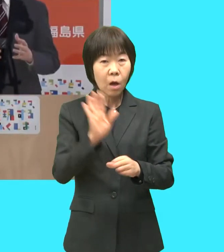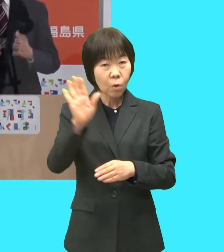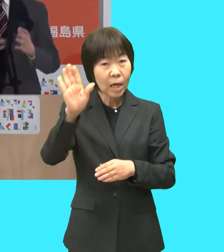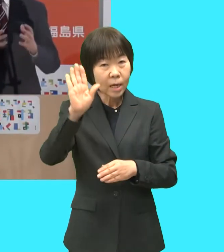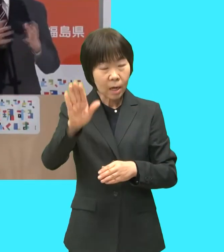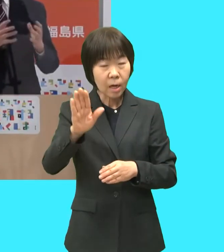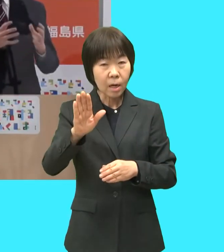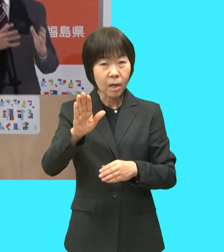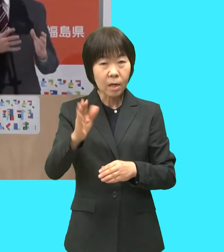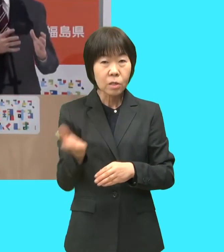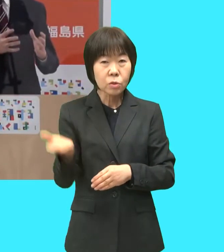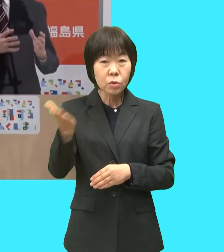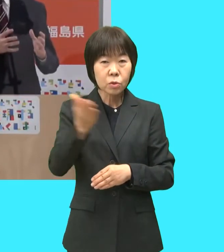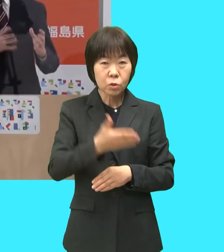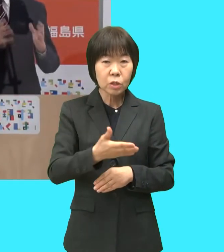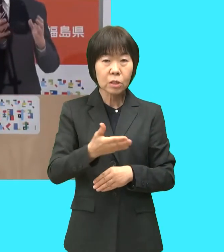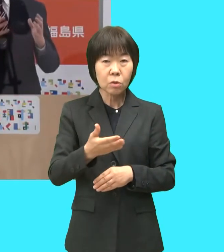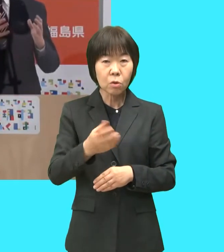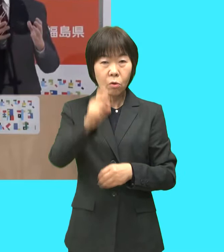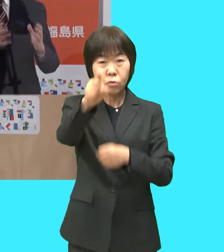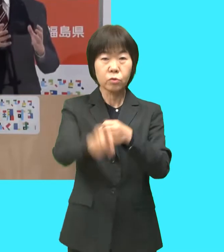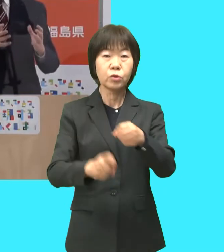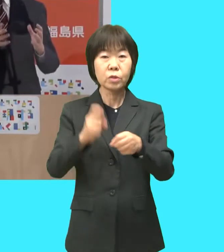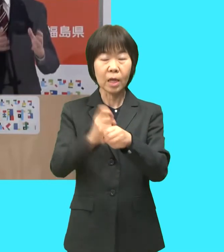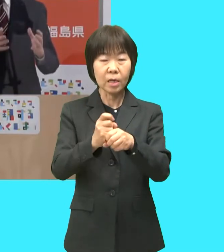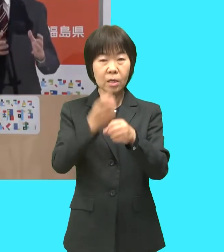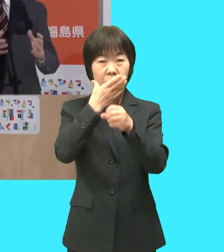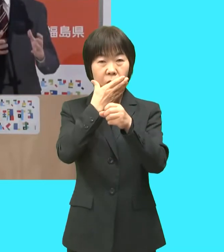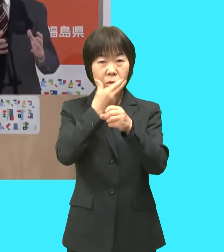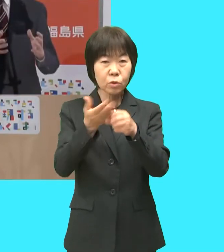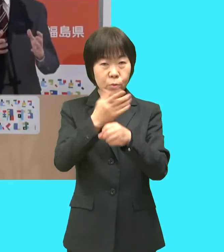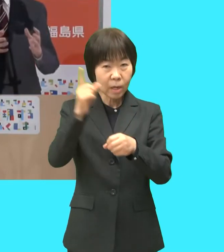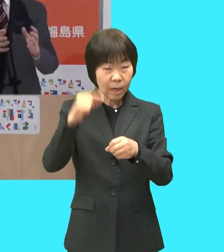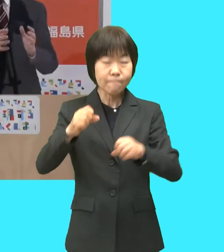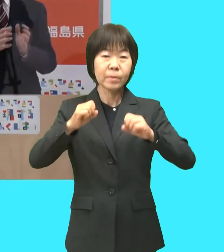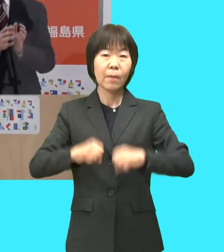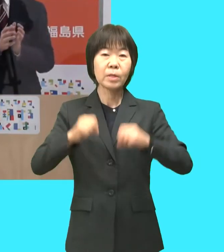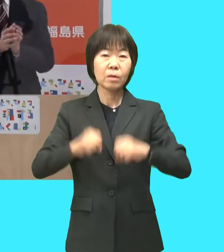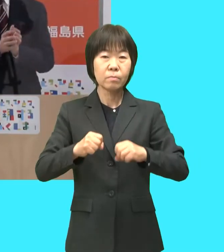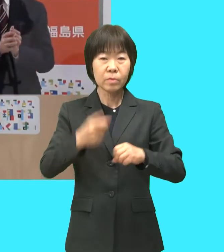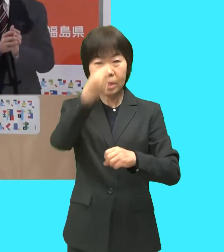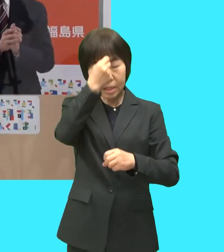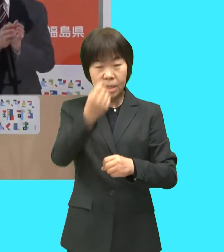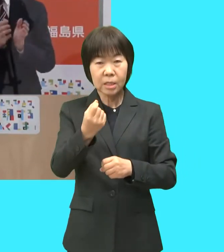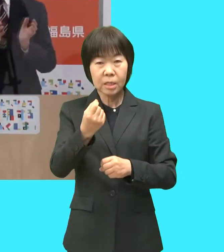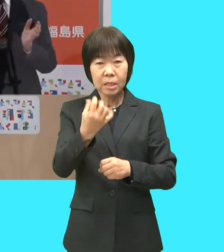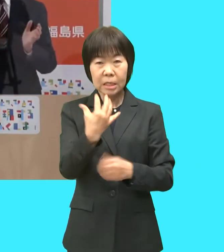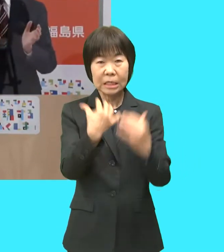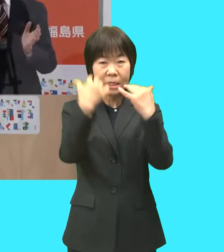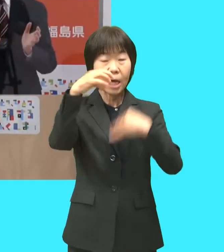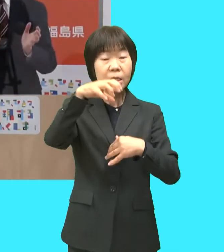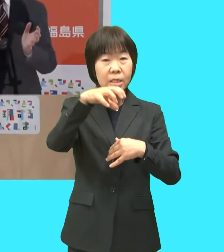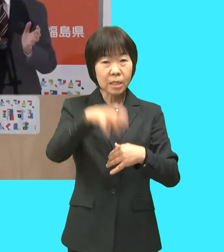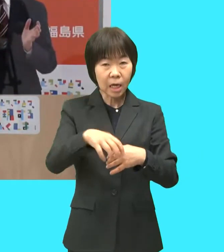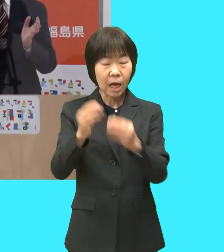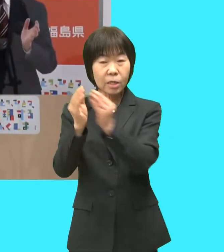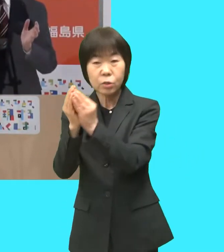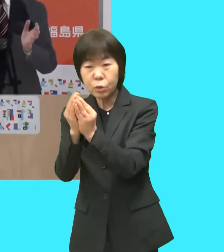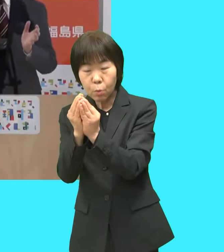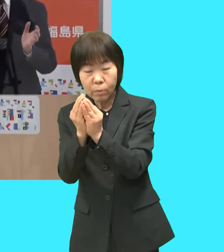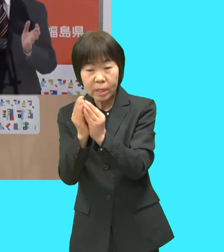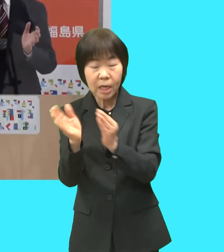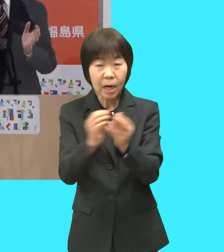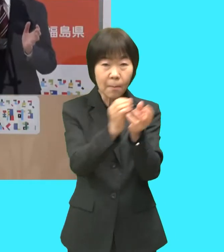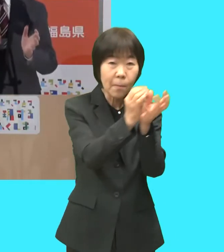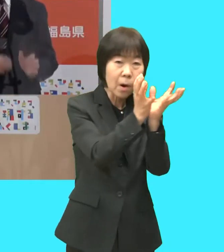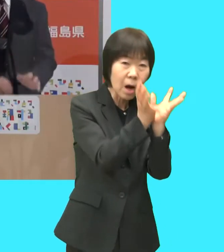から次の10年やはり福島県頑張ってるよ、被災地からつぼみから大きな花を開かせよう